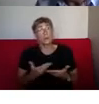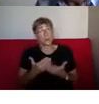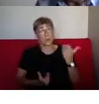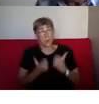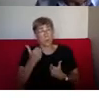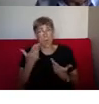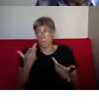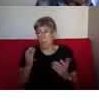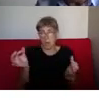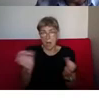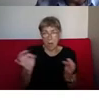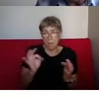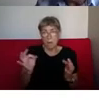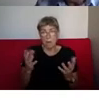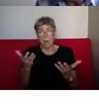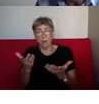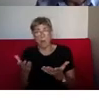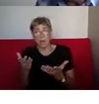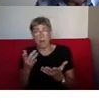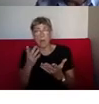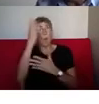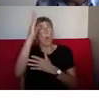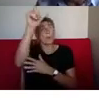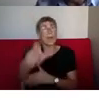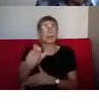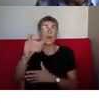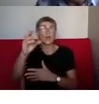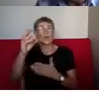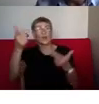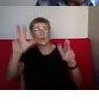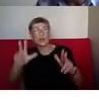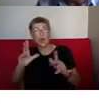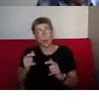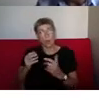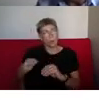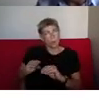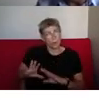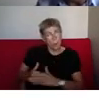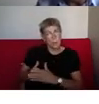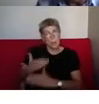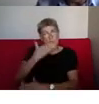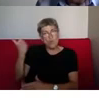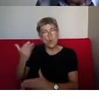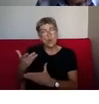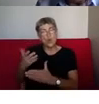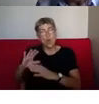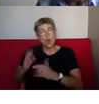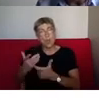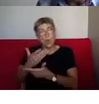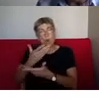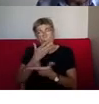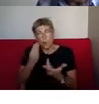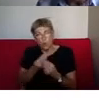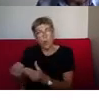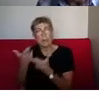facilités que peuvent avoir d'autres personnes à utiliser le numérique. Donc, comment mieux former au métier du numérique? Comment mieux rendre